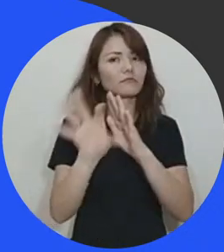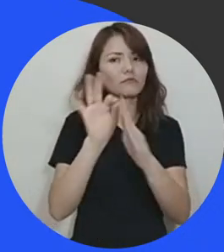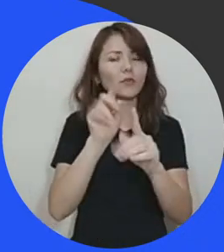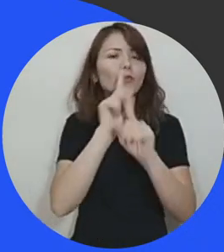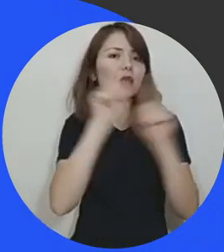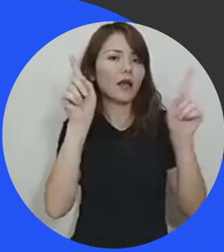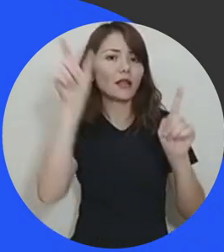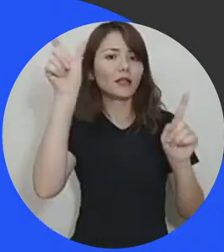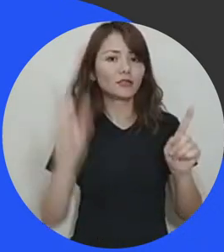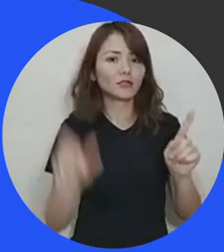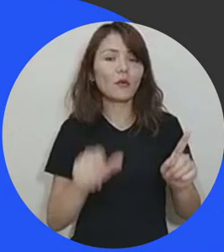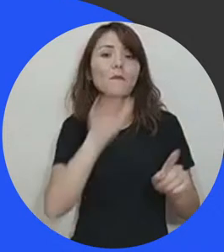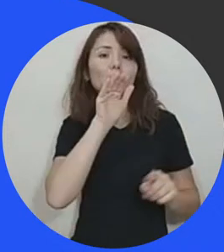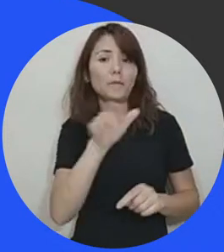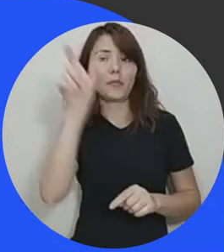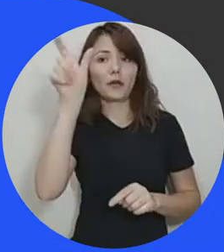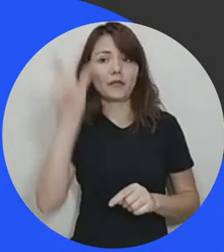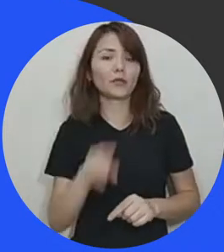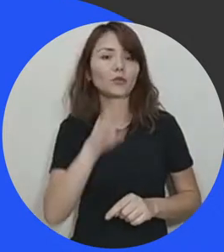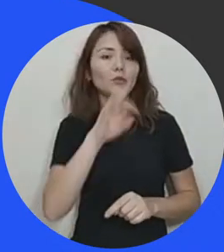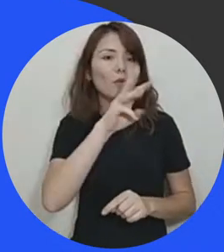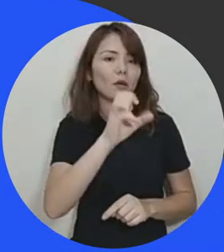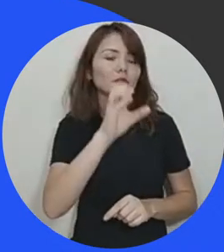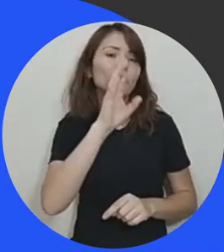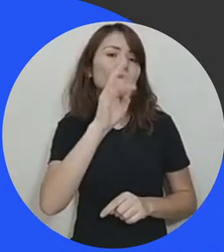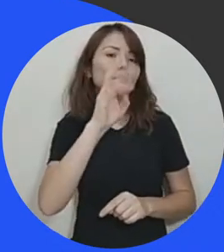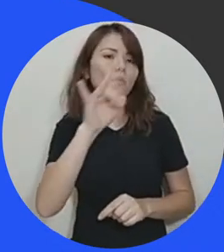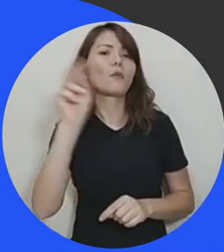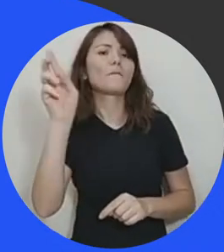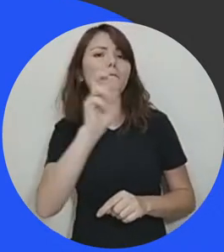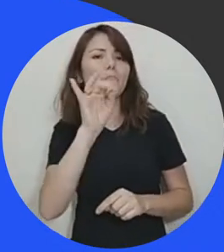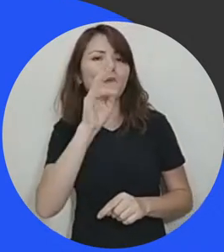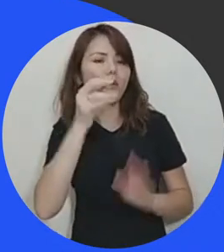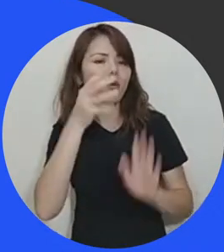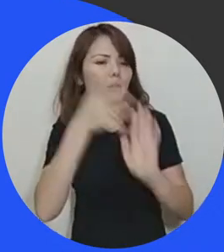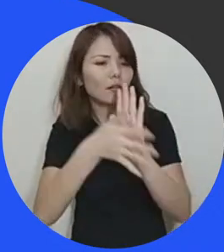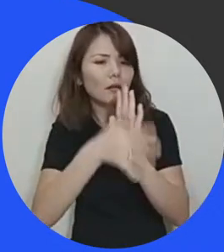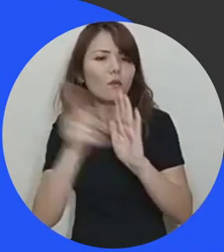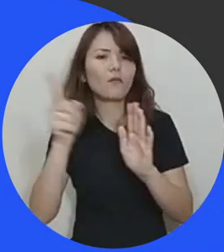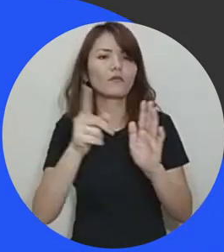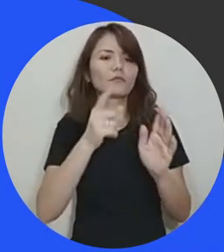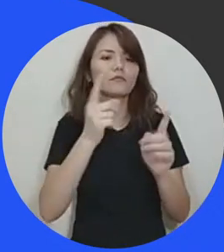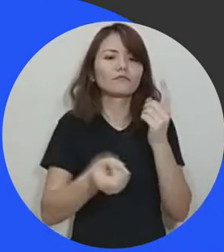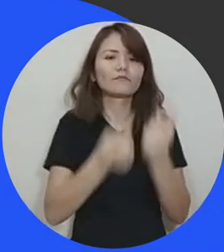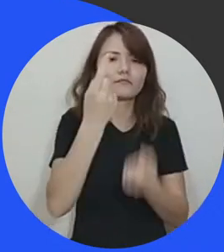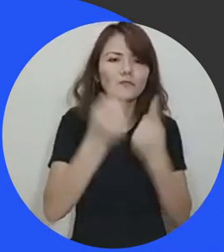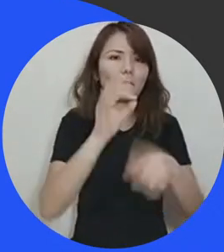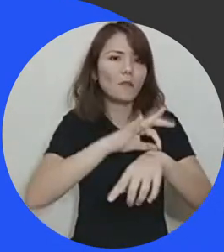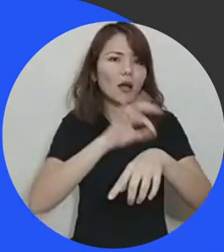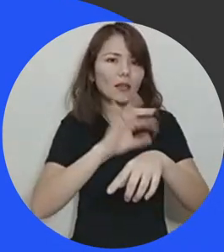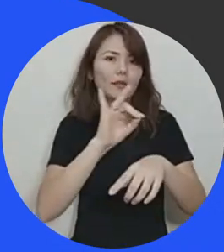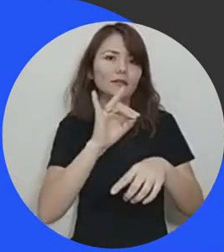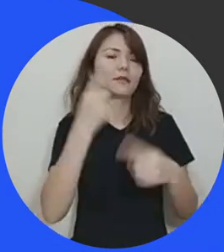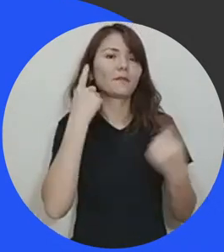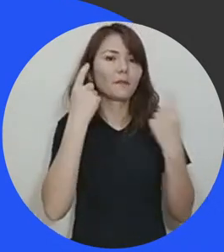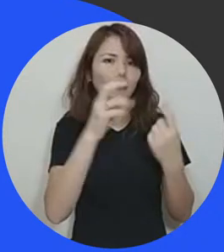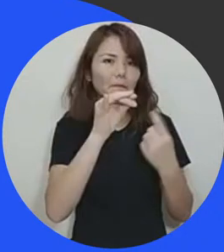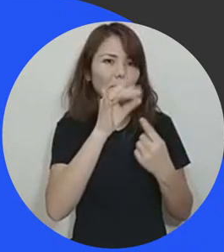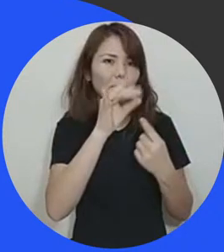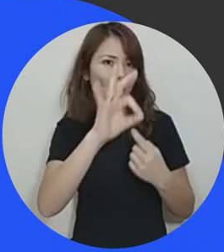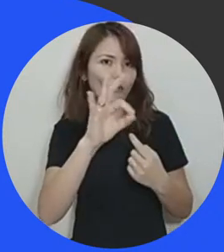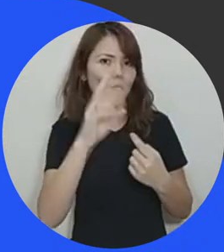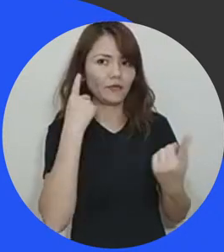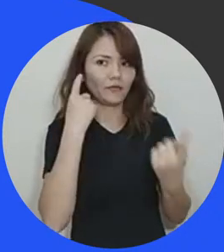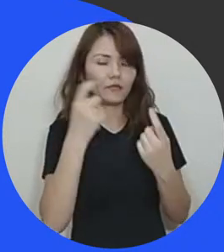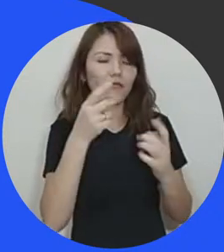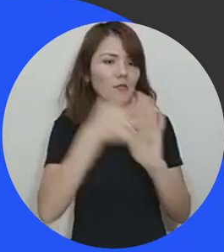Это профессор Томас Коннор, биолог, исследующий геномы, возбудителей болезней и биоинформатик. А модерировать